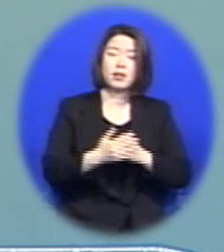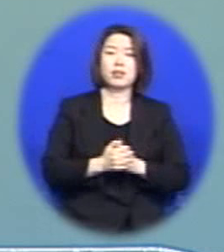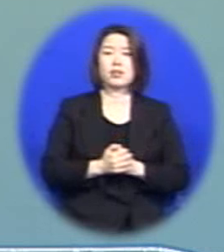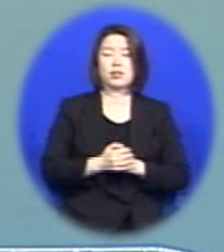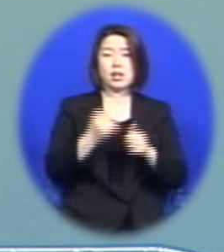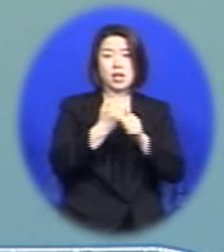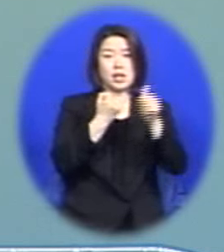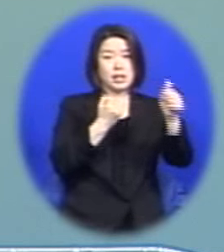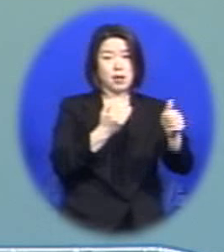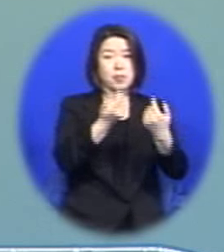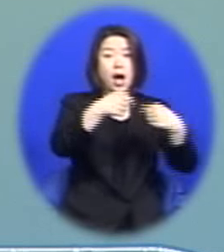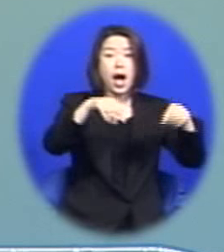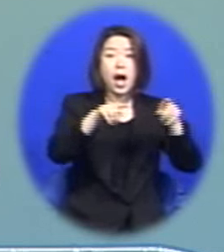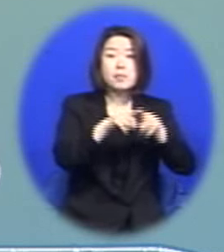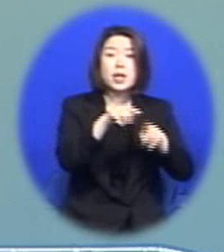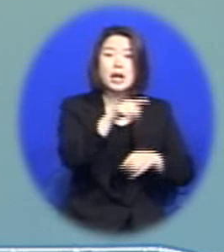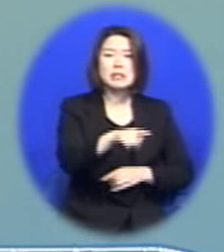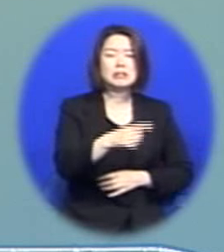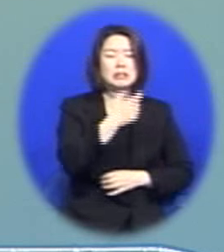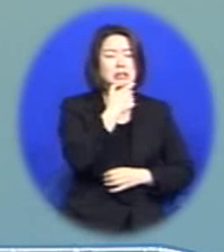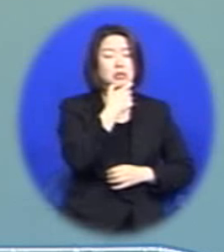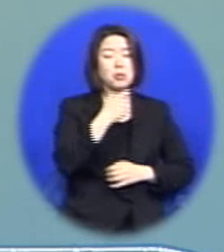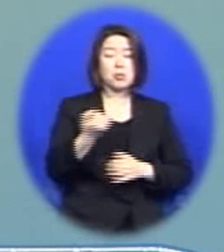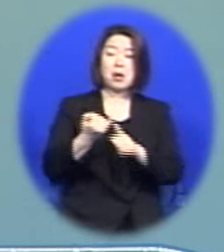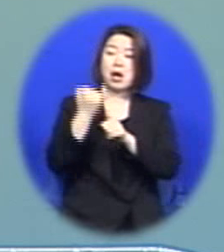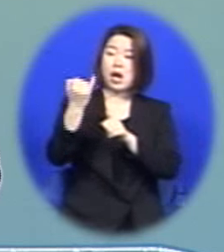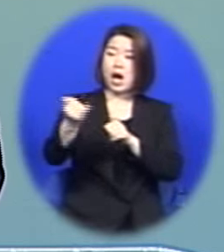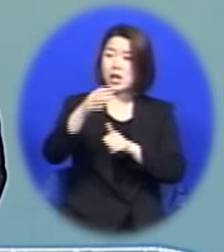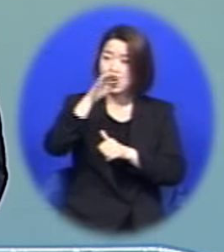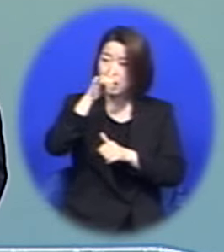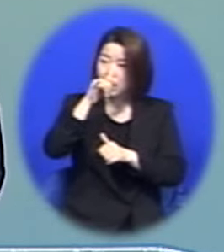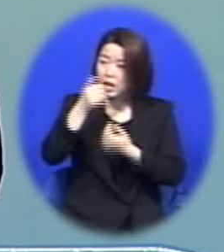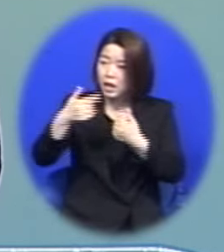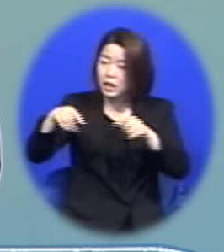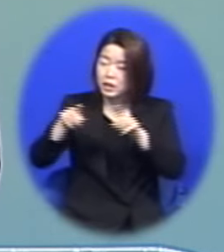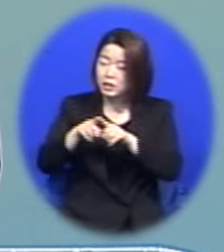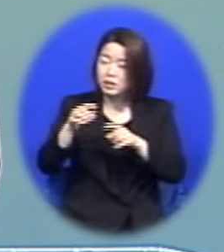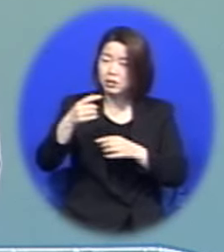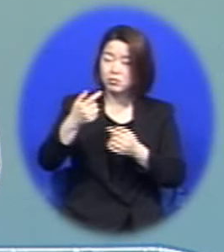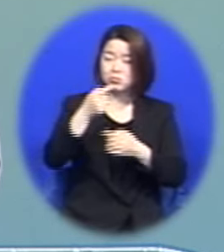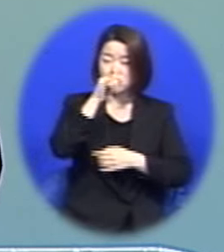남편이 함께 하는 게 부담스럽고 아내가 같이 있는게 싫고